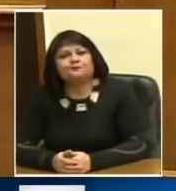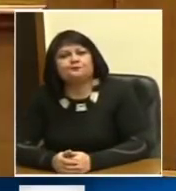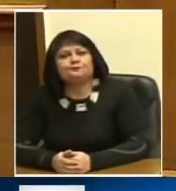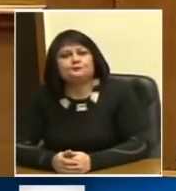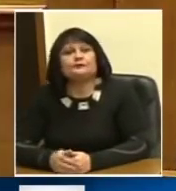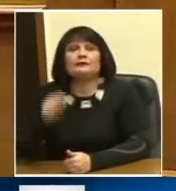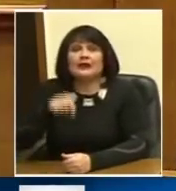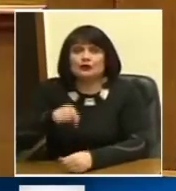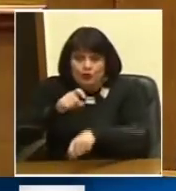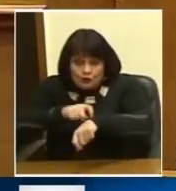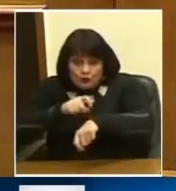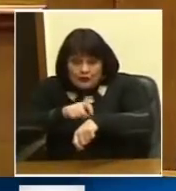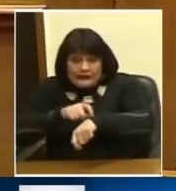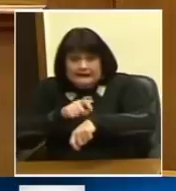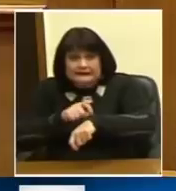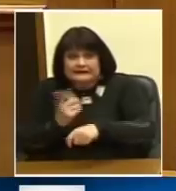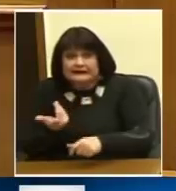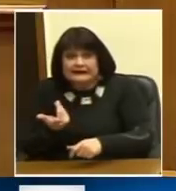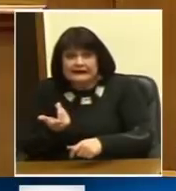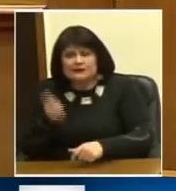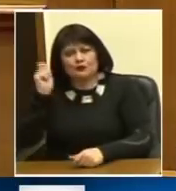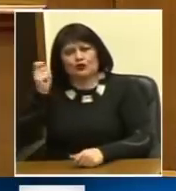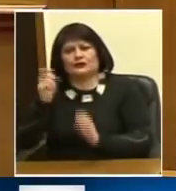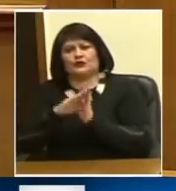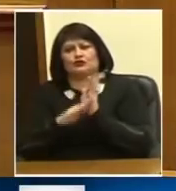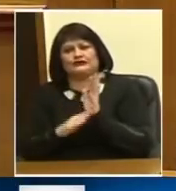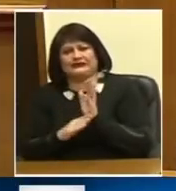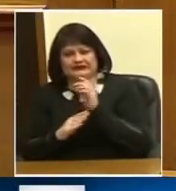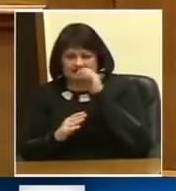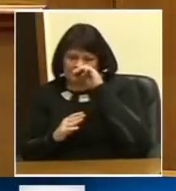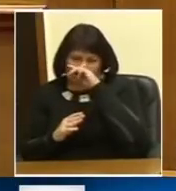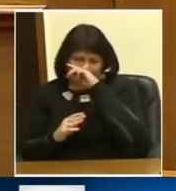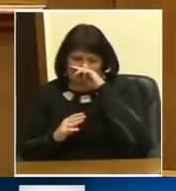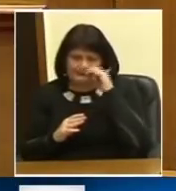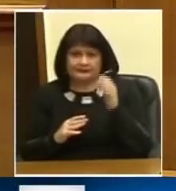συγκυρία όπου το πολιτικό σύστημα, έχοντας αυτή την κρίση